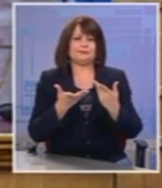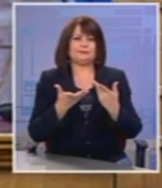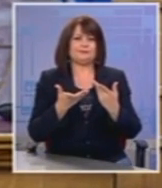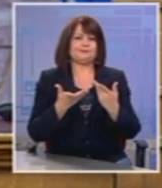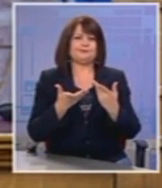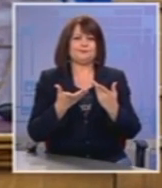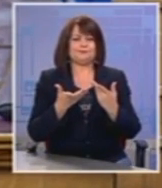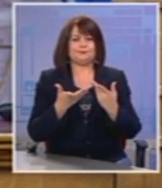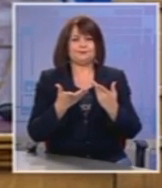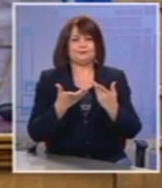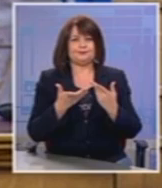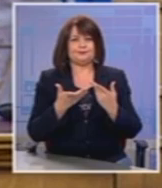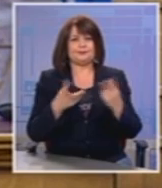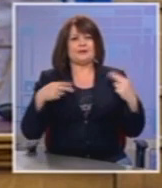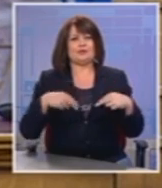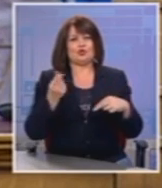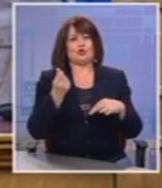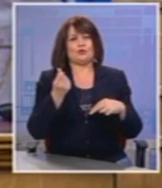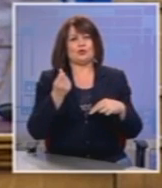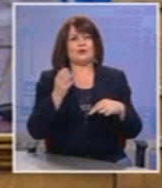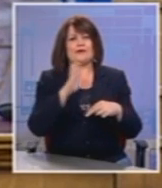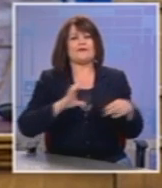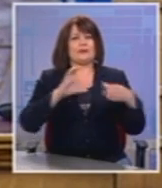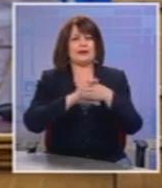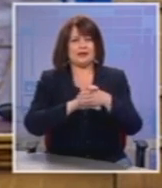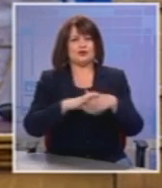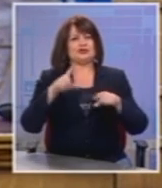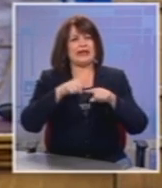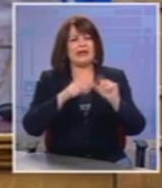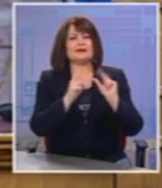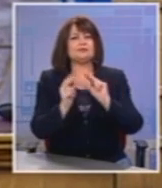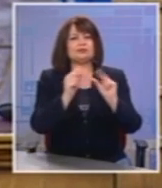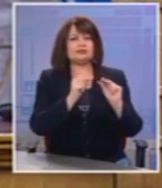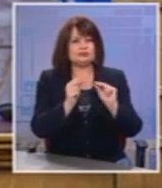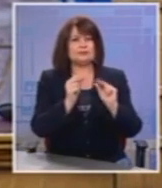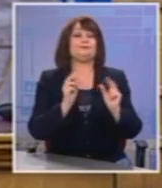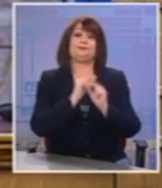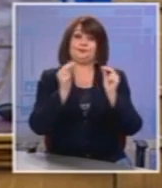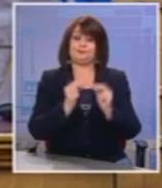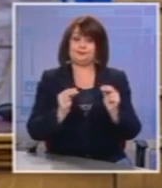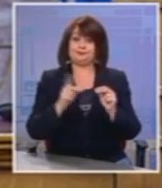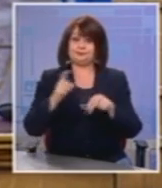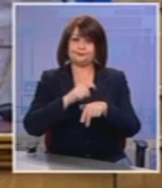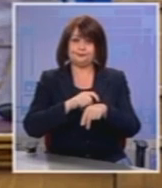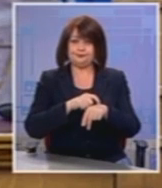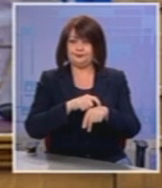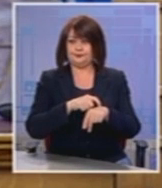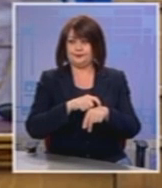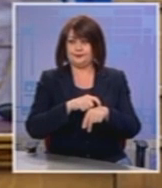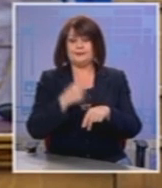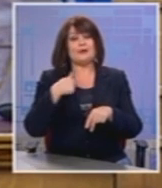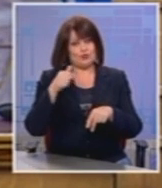μεταξύ των υπουργών οικονομικών της ευρωπαϊκής ένωσης και της ελλάδος επομένως αυτή τη στιγμή